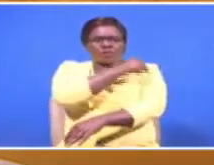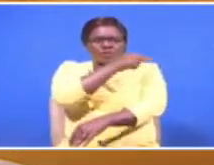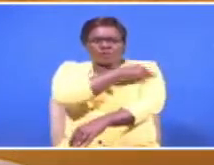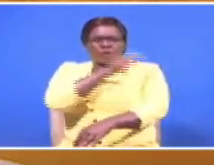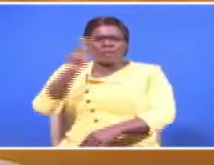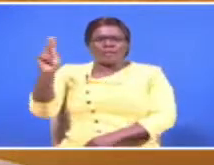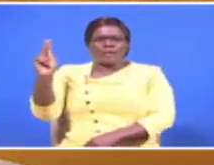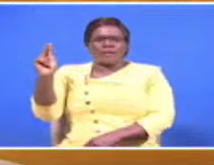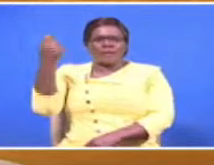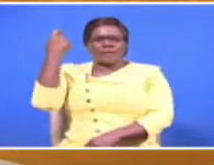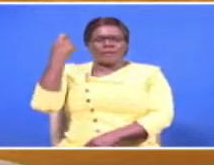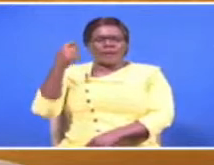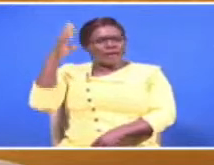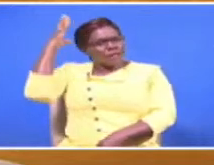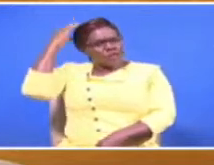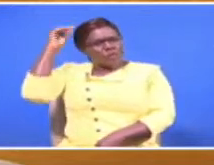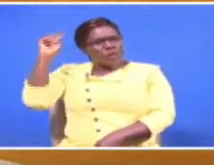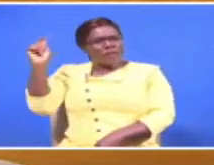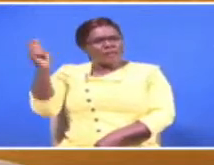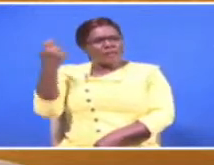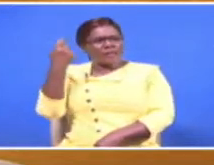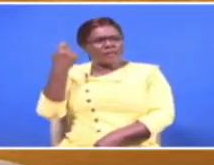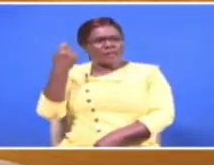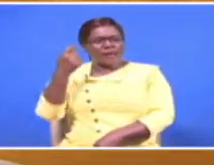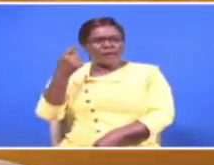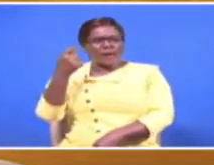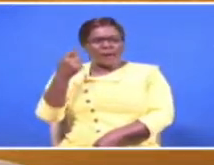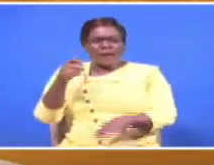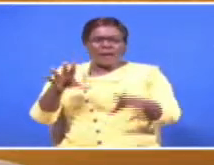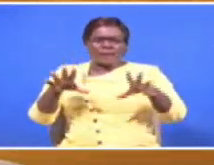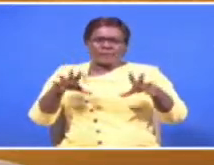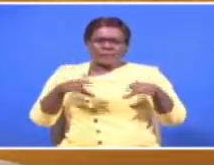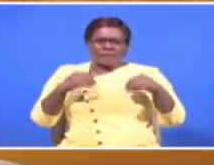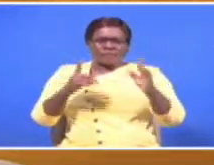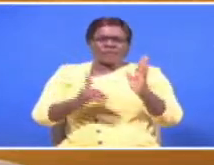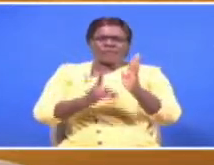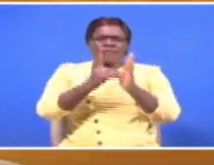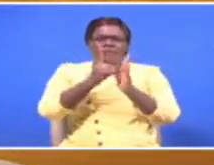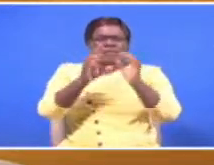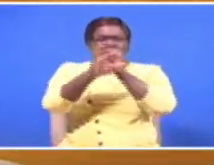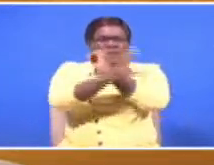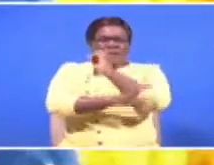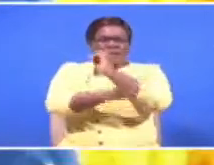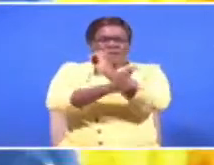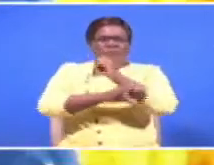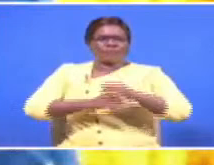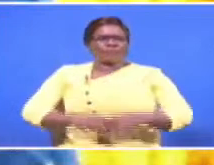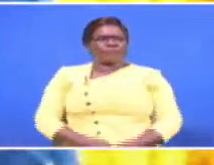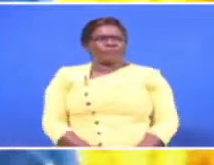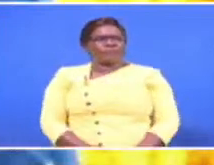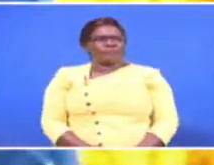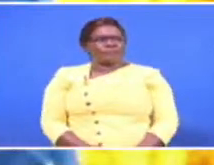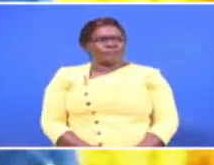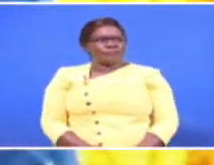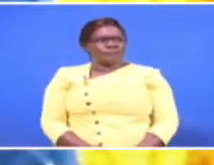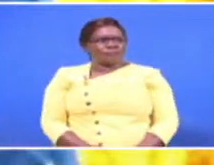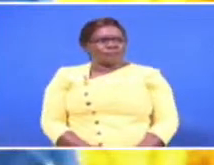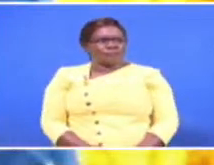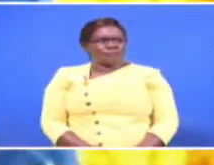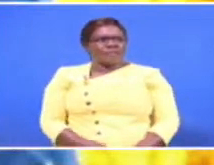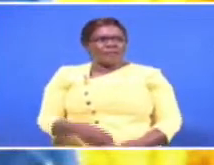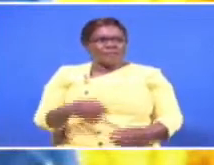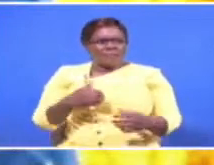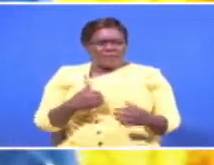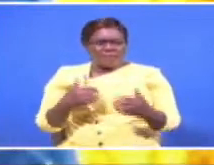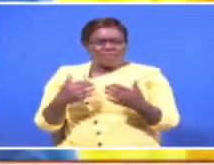Kenya, alisema wa Somali wa Kenya wamechangia katika mipango ya maendeleo humu nchini. I am deeply honored